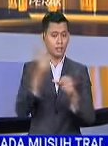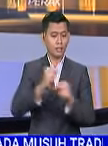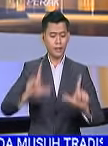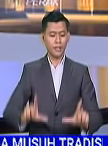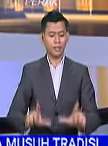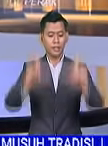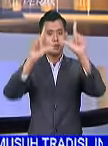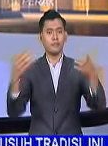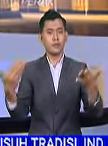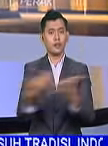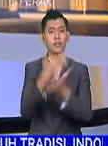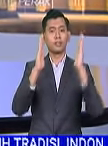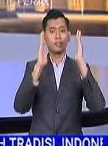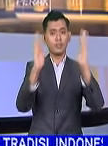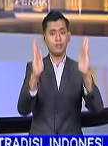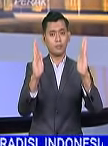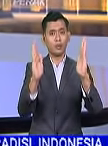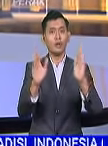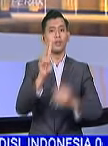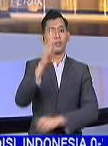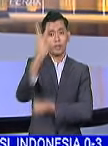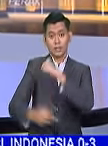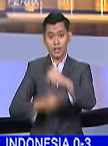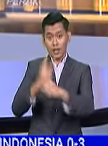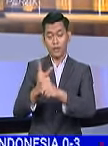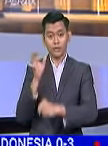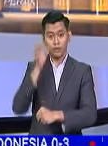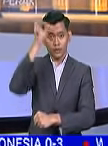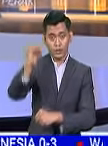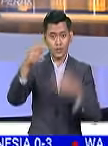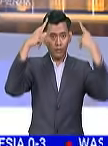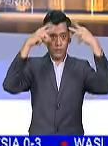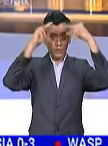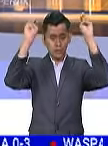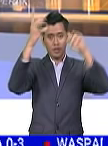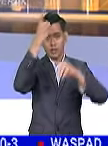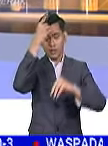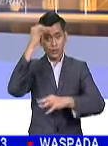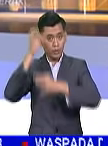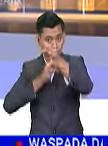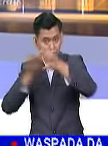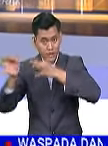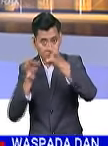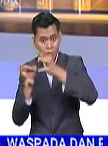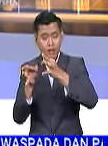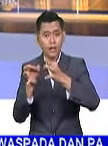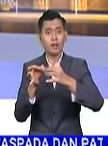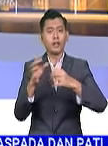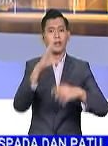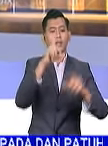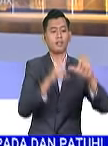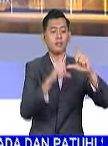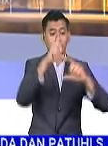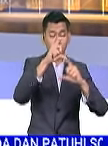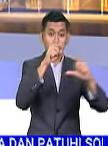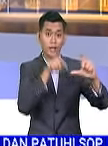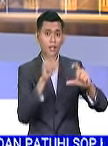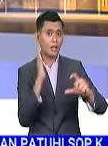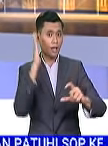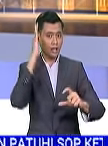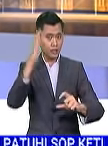baharu dalam tempoh sekurang-kurangnya 2 tahun lagi. Perdana Menteri Datuk Seri Ismail Sabri Yaakob memaklumkan Dewan Bandar Raya Kuala Lumpur